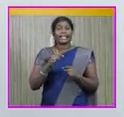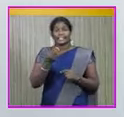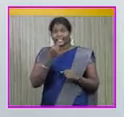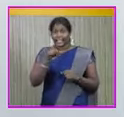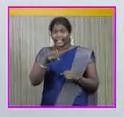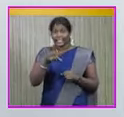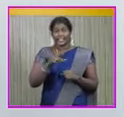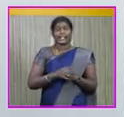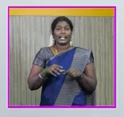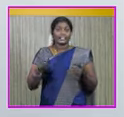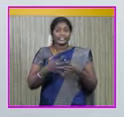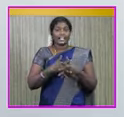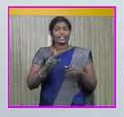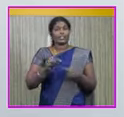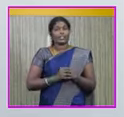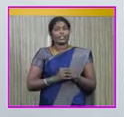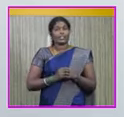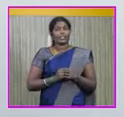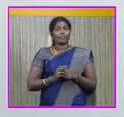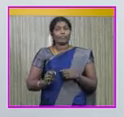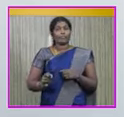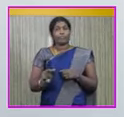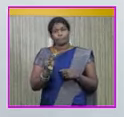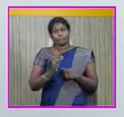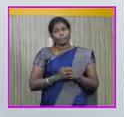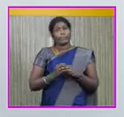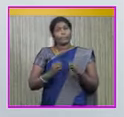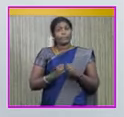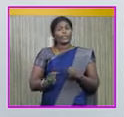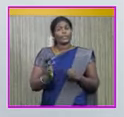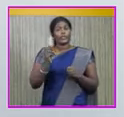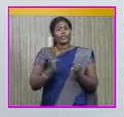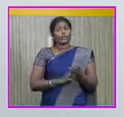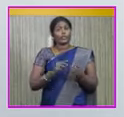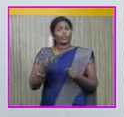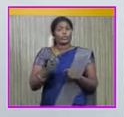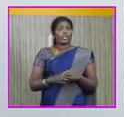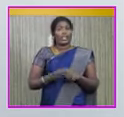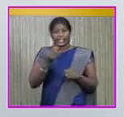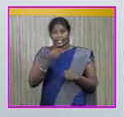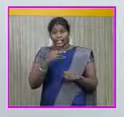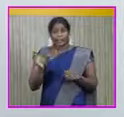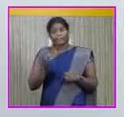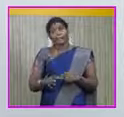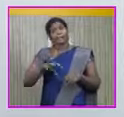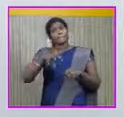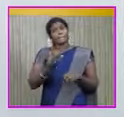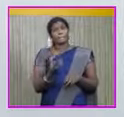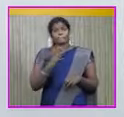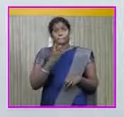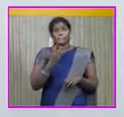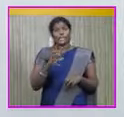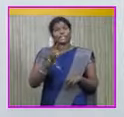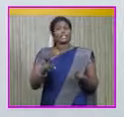அந்த ஒரு முக்கோணம், பியூஎன் பன் அப்படின்ற ஒரு முக்கோணம், அதாவது ஈட்டுன்னு ஒரு முக்கோணம், பன்னுன்னு ஒரு முக்கோணம், ரெண்டு